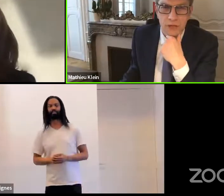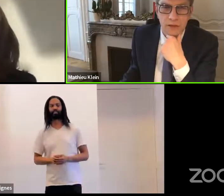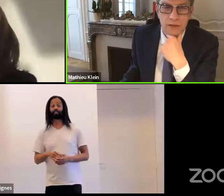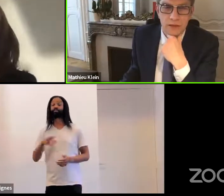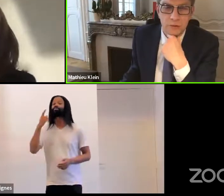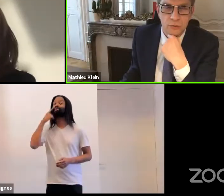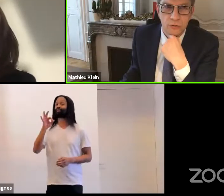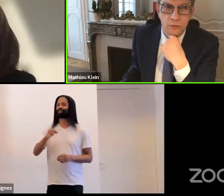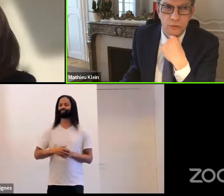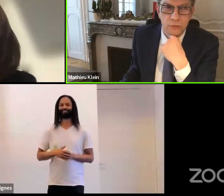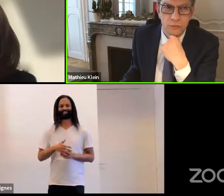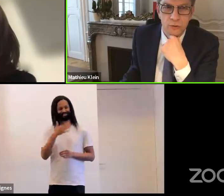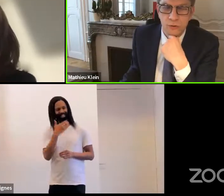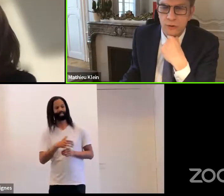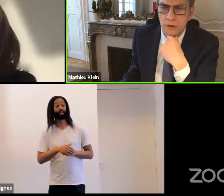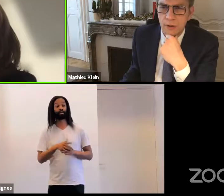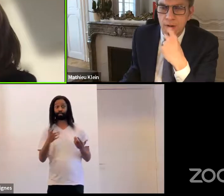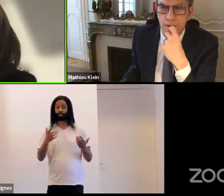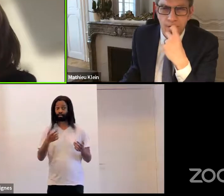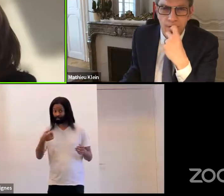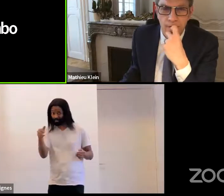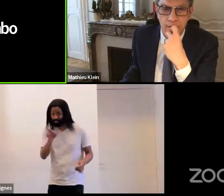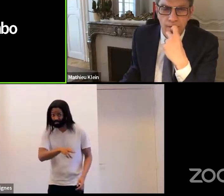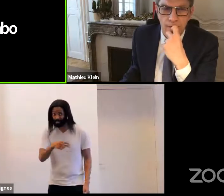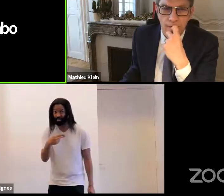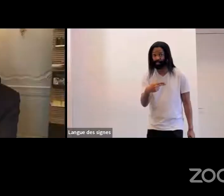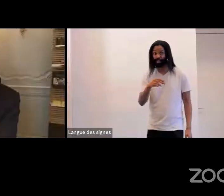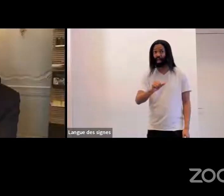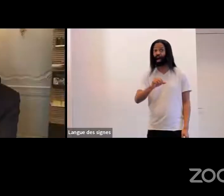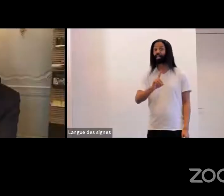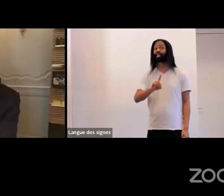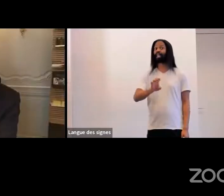Merci Muriel. Nadège, est-ce que tu es de retour?